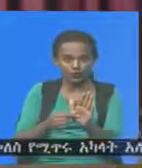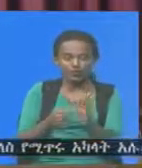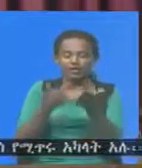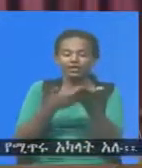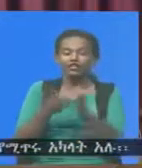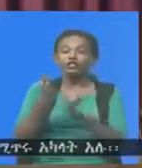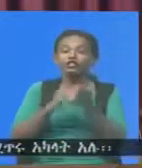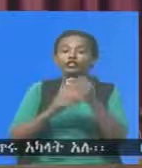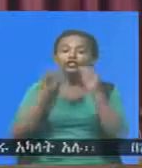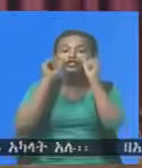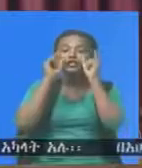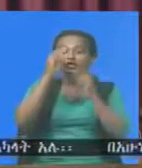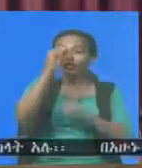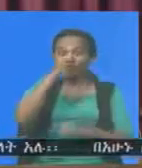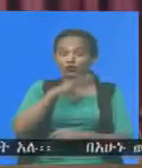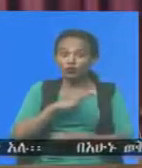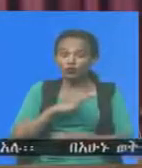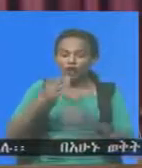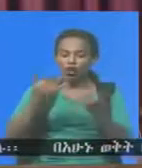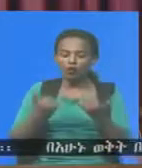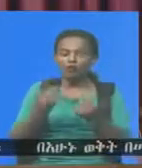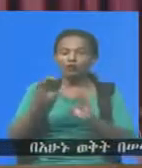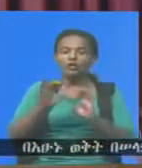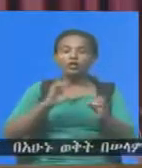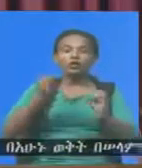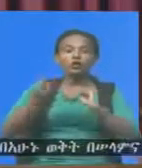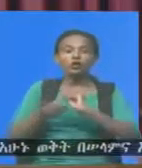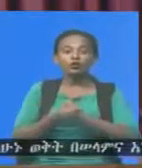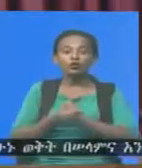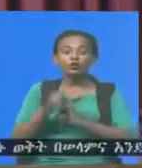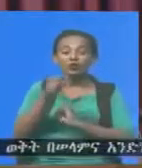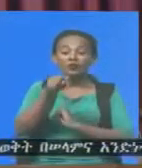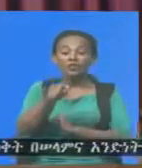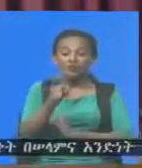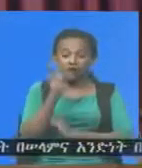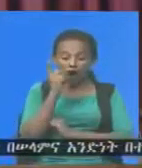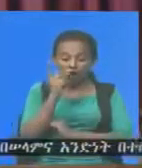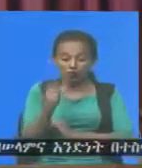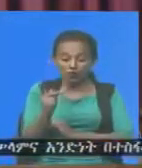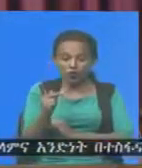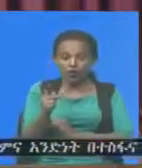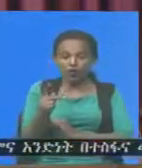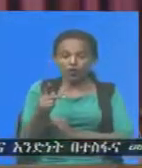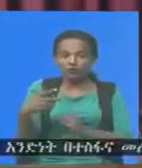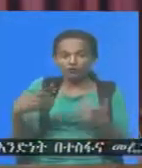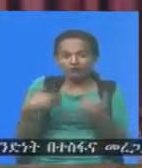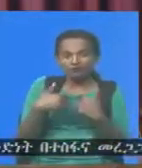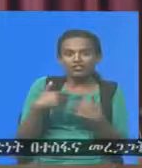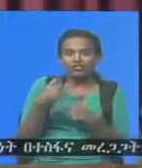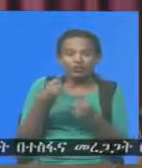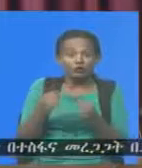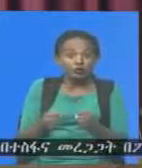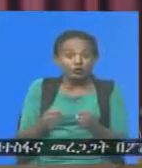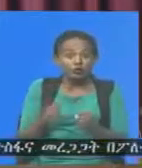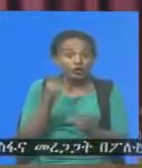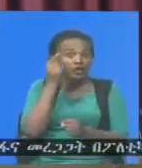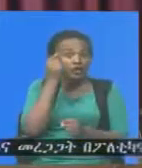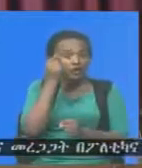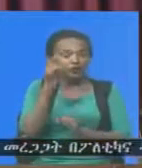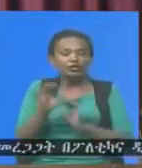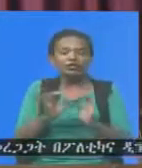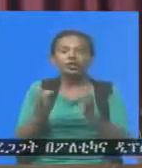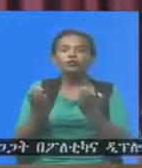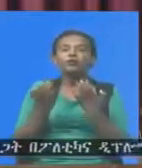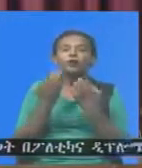ይሄን ችግር የተገነዘቡ ሰዎች አሁን የሚደረገው ለውጥም በዚያው አይን አይቶ መስጋት ስለሚችሉ ታሳቢ እንዲደረግ